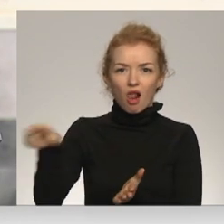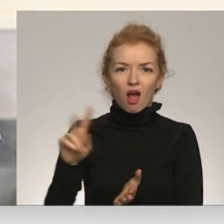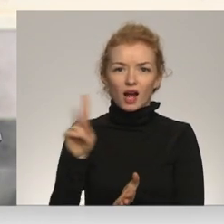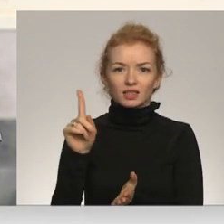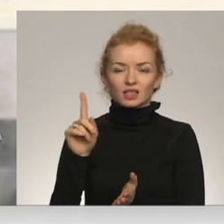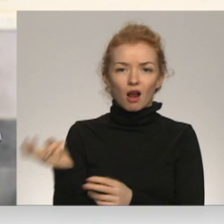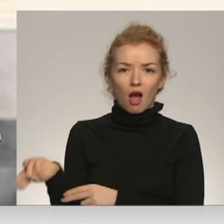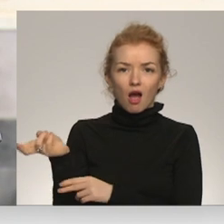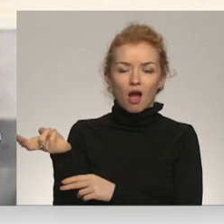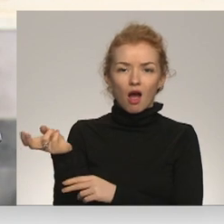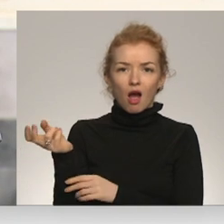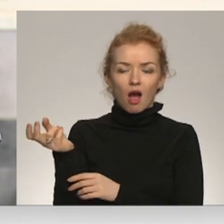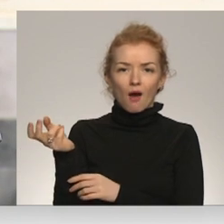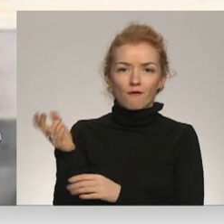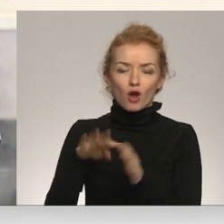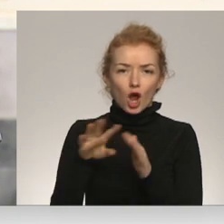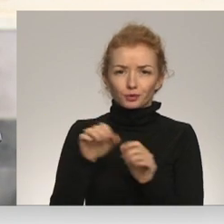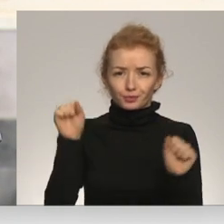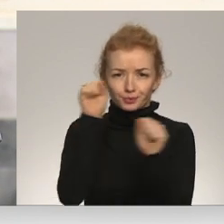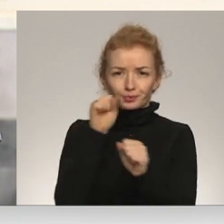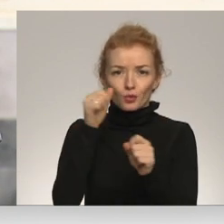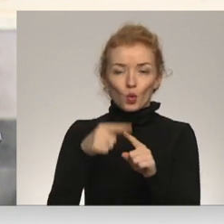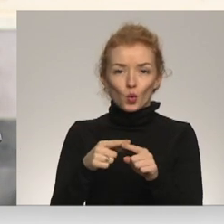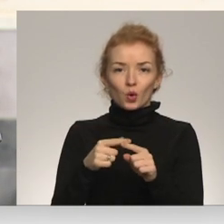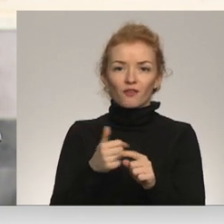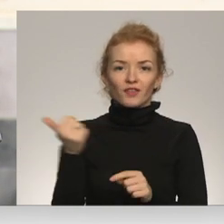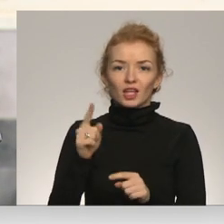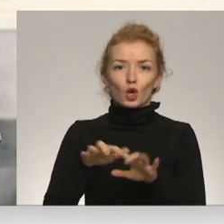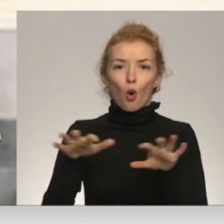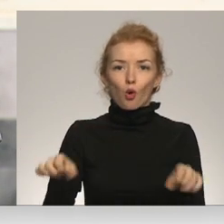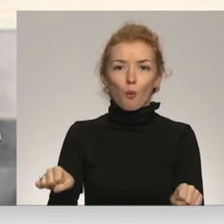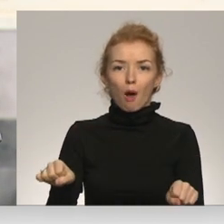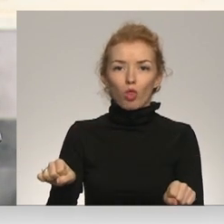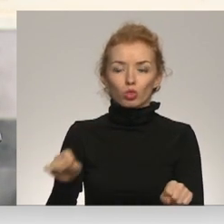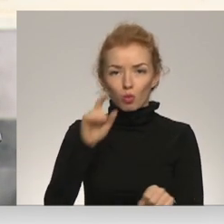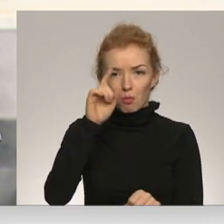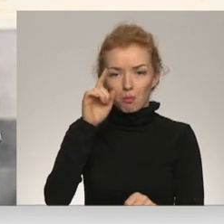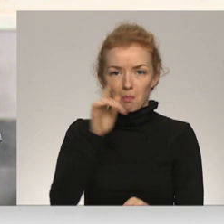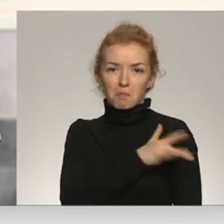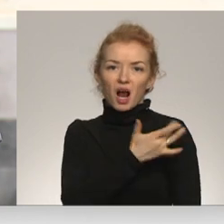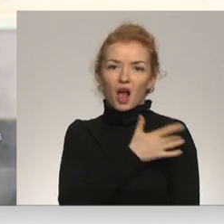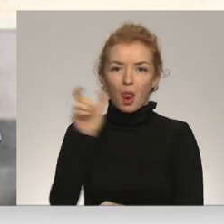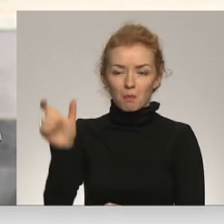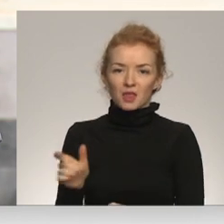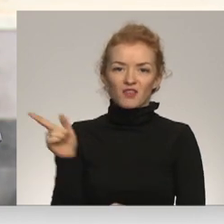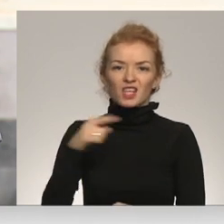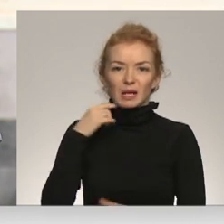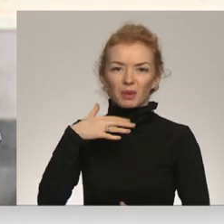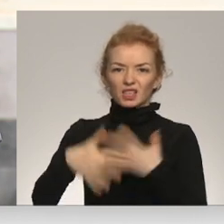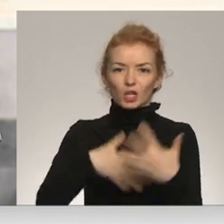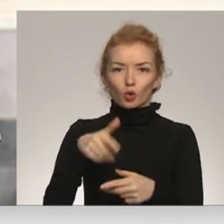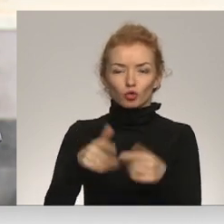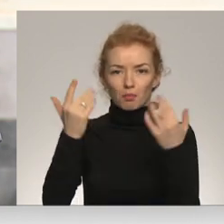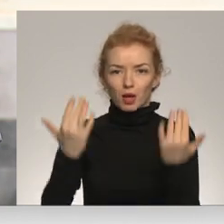ir apmāta un kur acīm redzot ir okupantu pakalpiņi, vēlas izjaukt šo